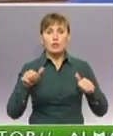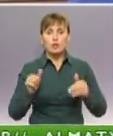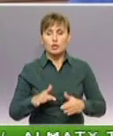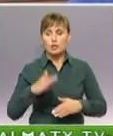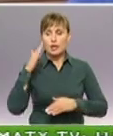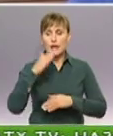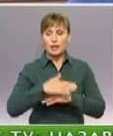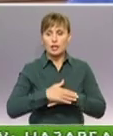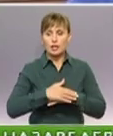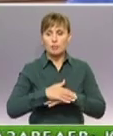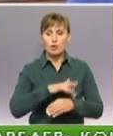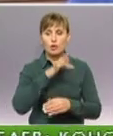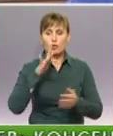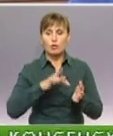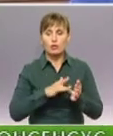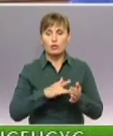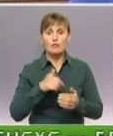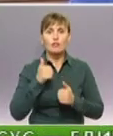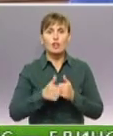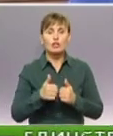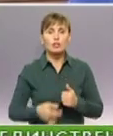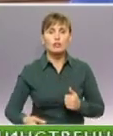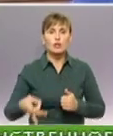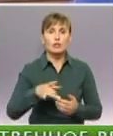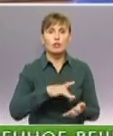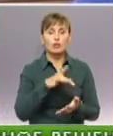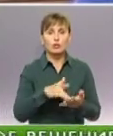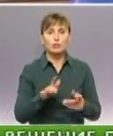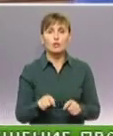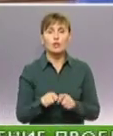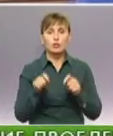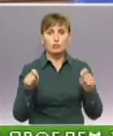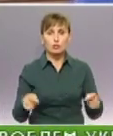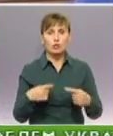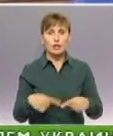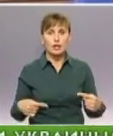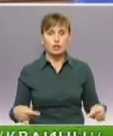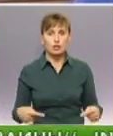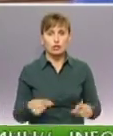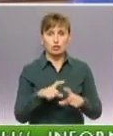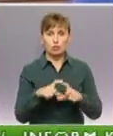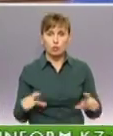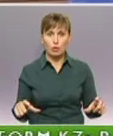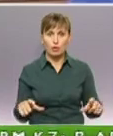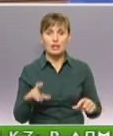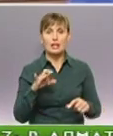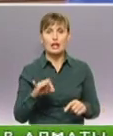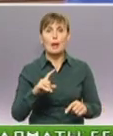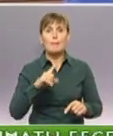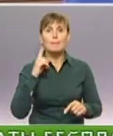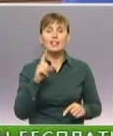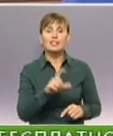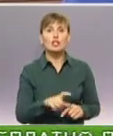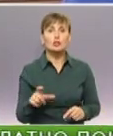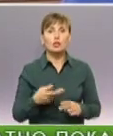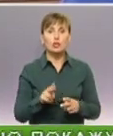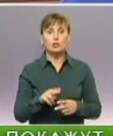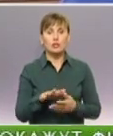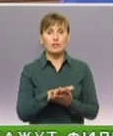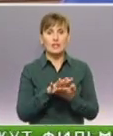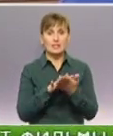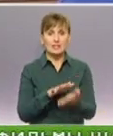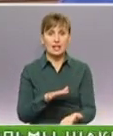акима города, в каждом районе города будут открыты подобного рода школы. И молодые люди, которые подают заявление в